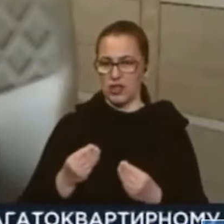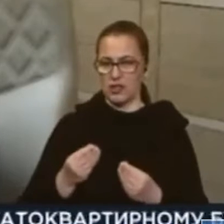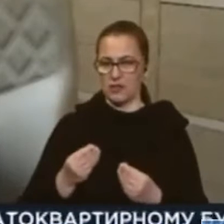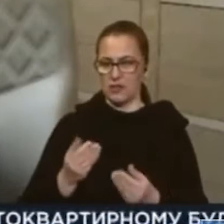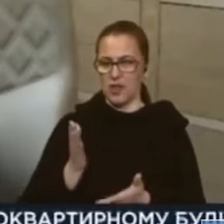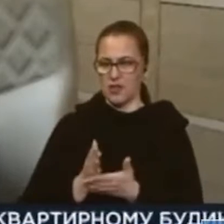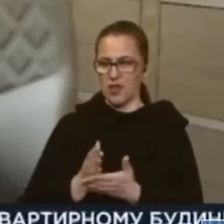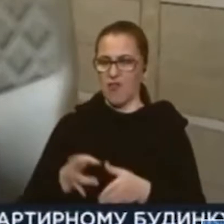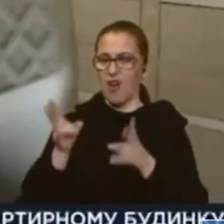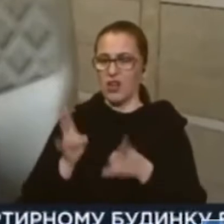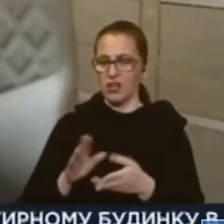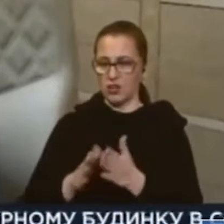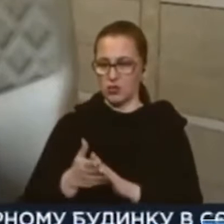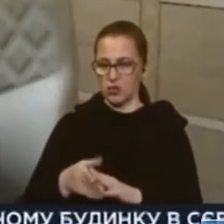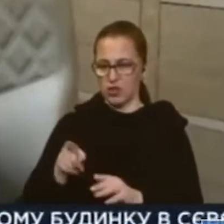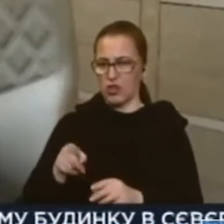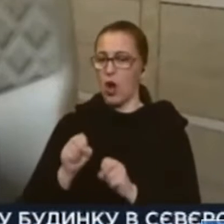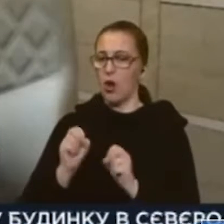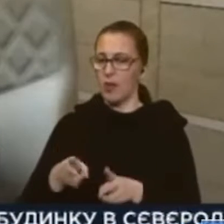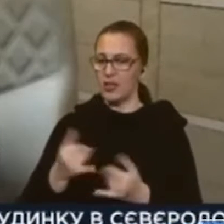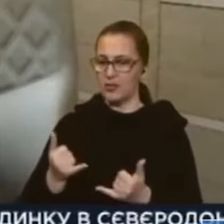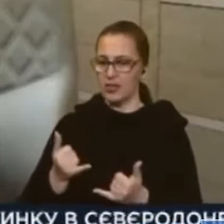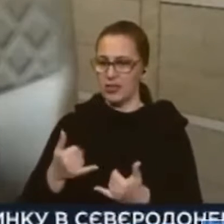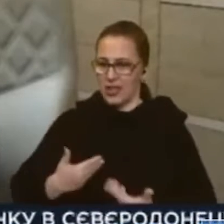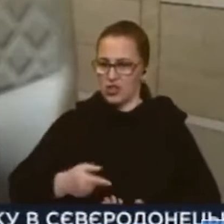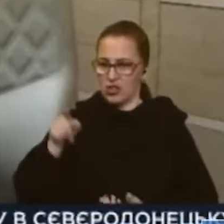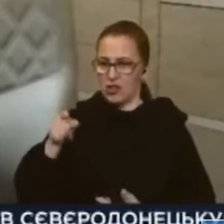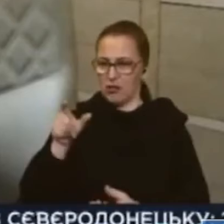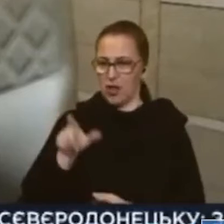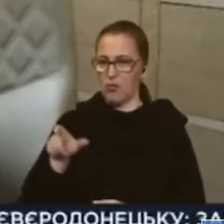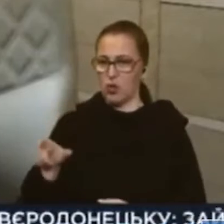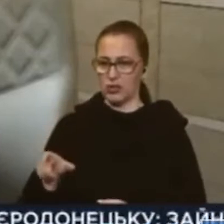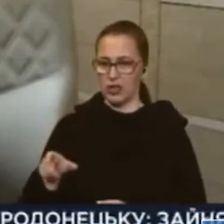перебувають в аварійному стані. Тобто вони є небезпечними для знаходження там людей.